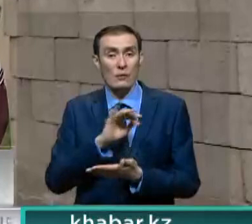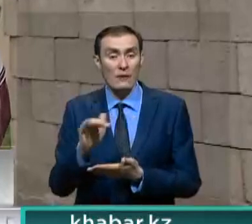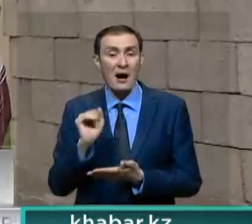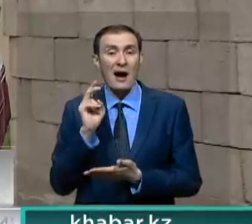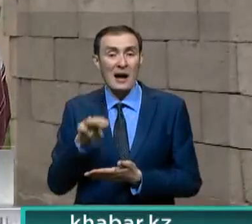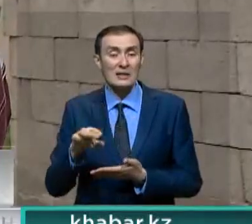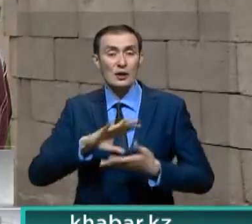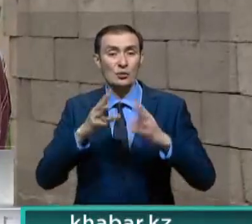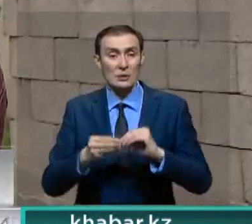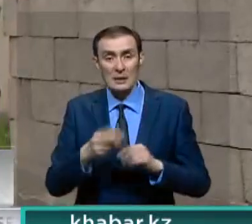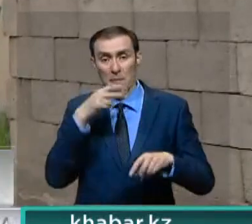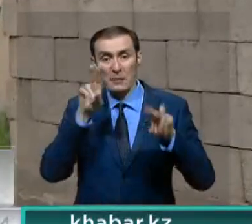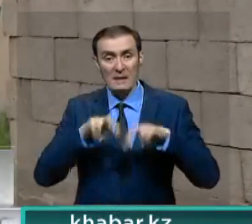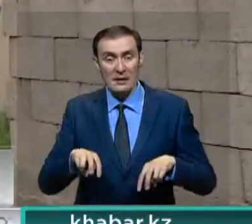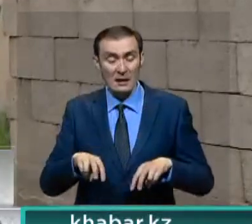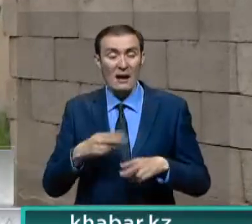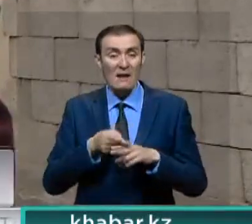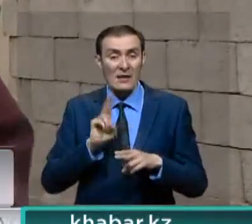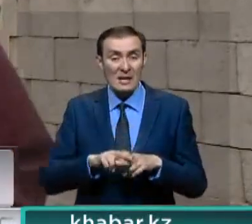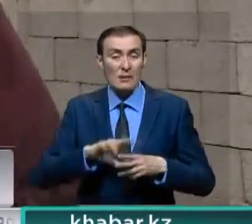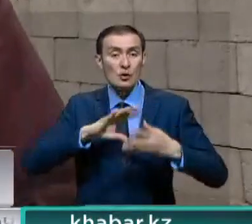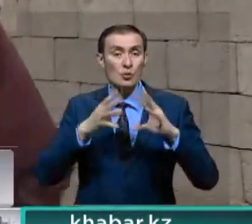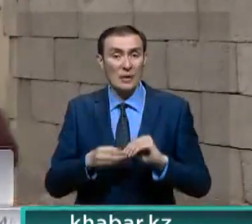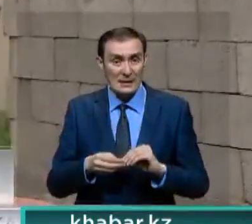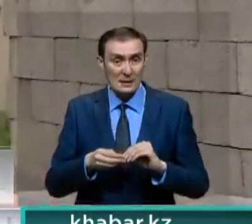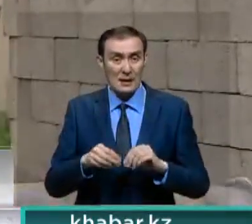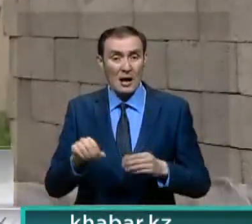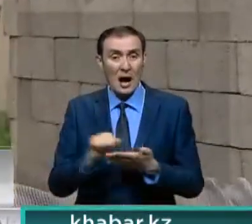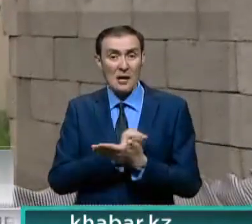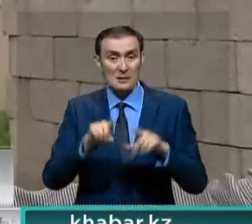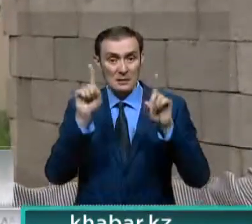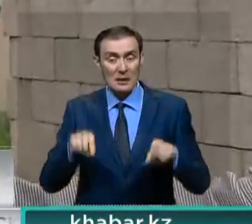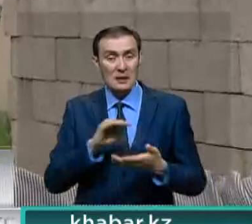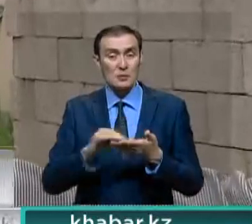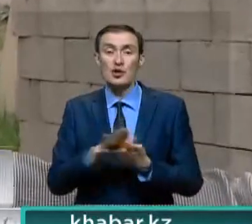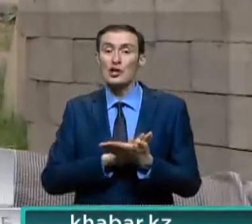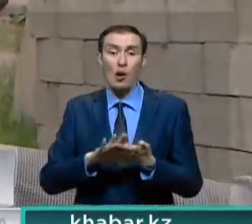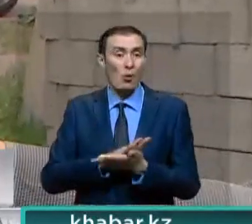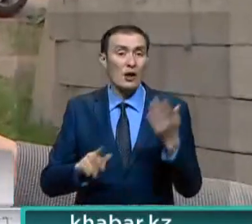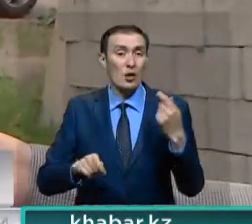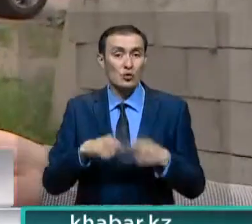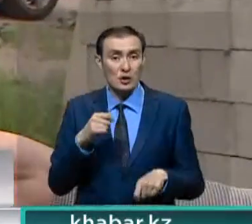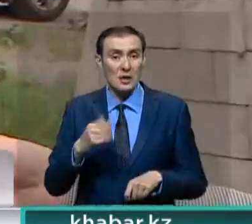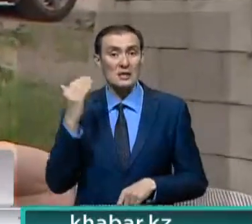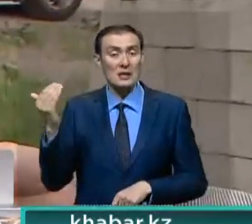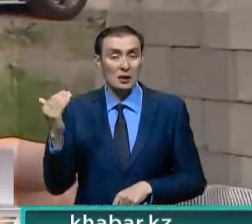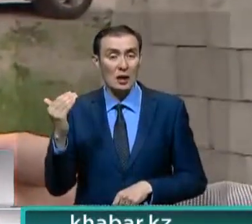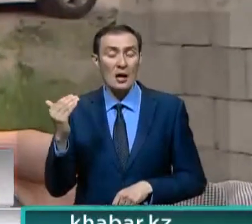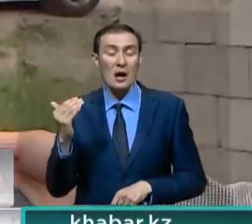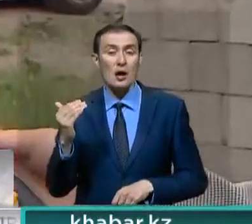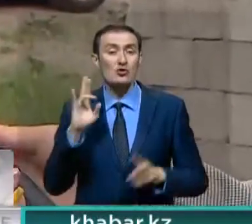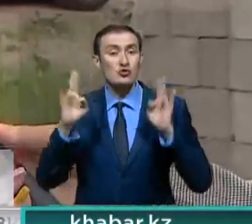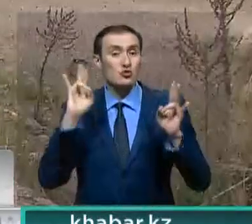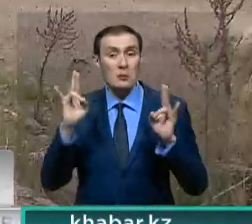акт результата проверки. В этом результате проверки написано, что никаких нарушений со стороны шума